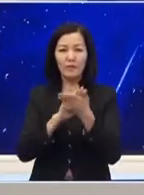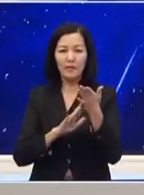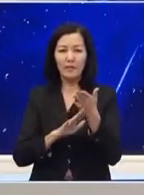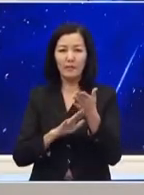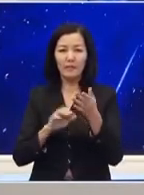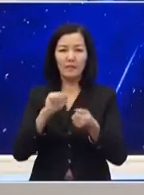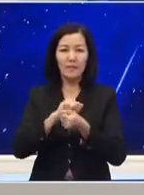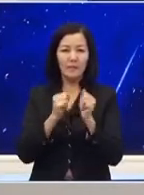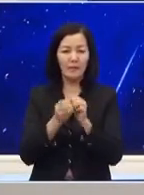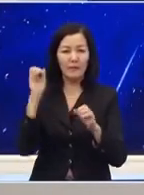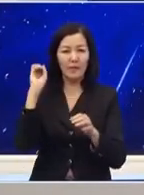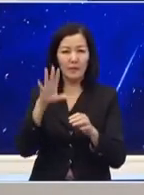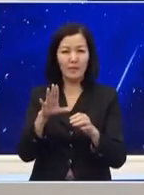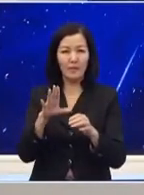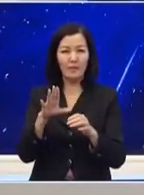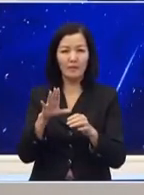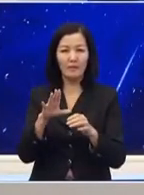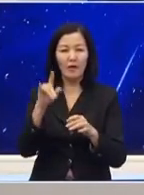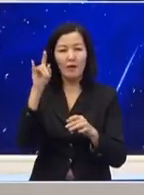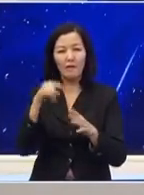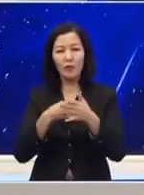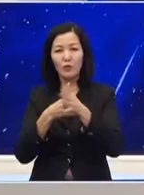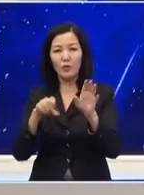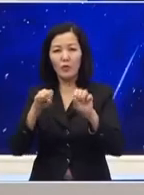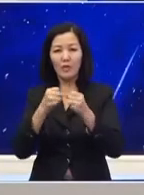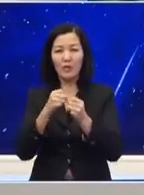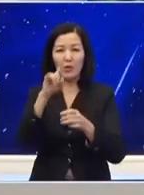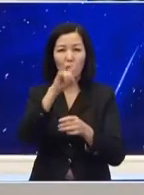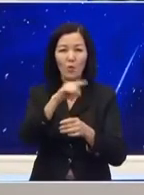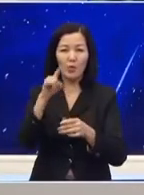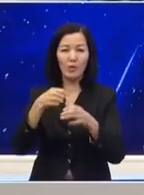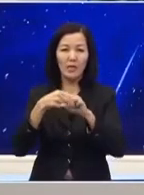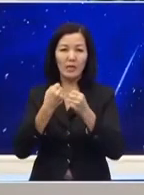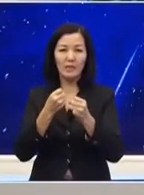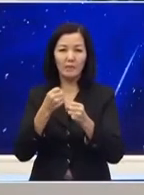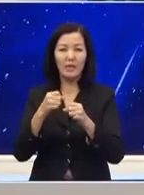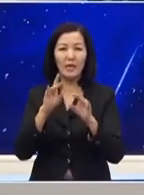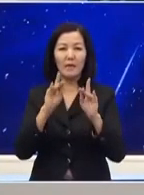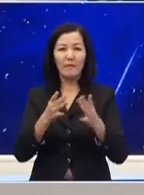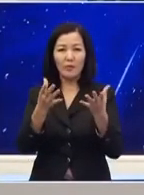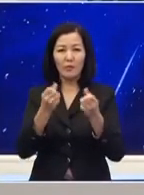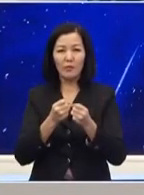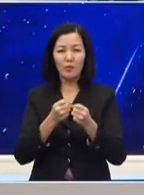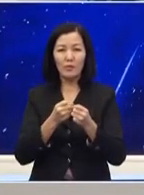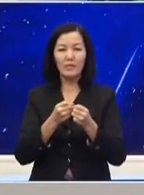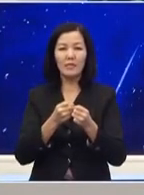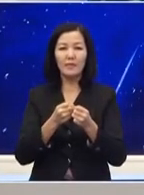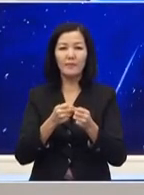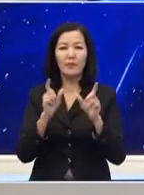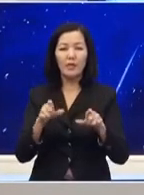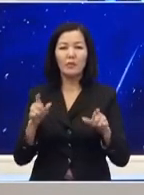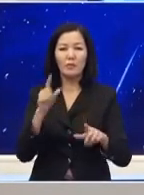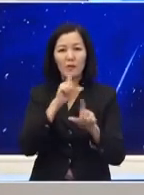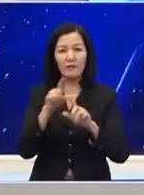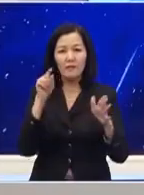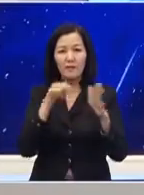забрасывать здание камнями. Они выбили входную дверь и разбили окна, унесли мебель и другие предметы. Депутатов в здании в